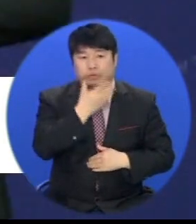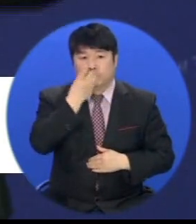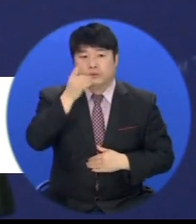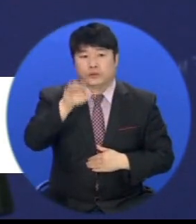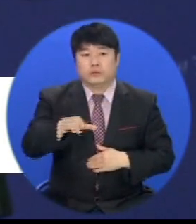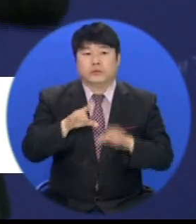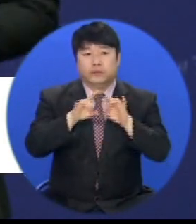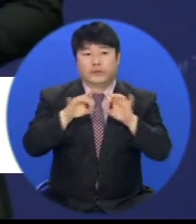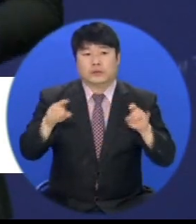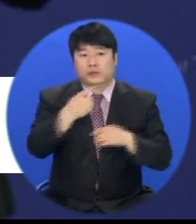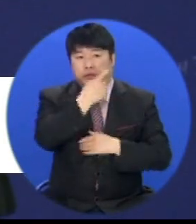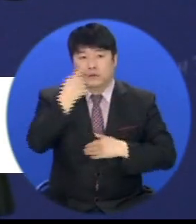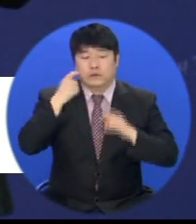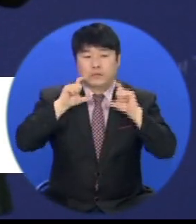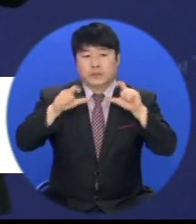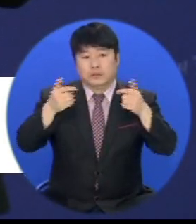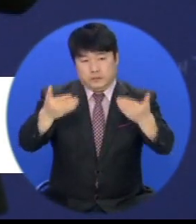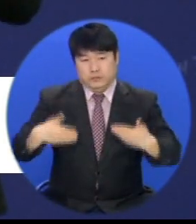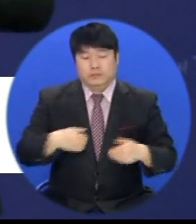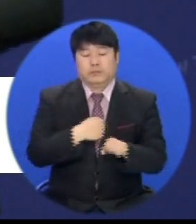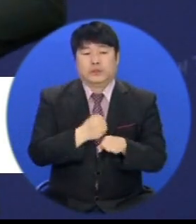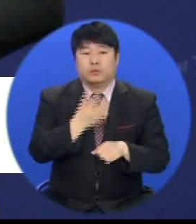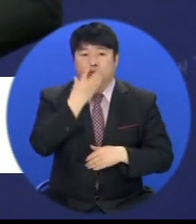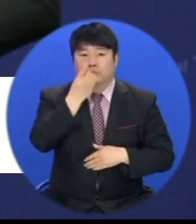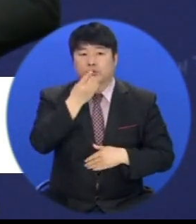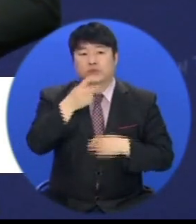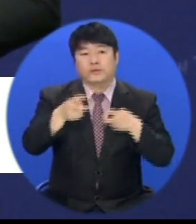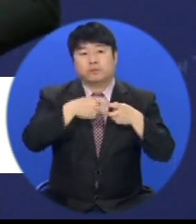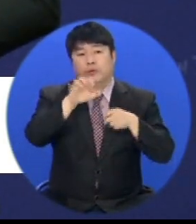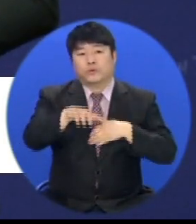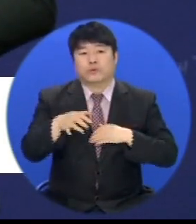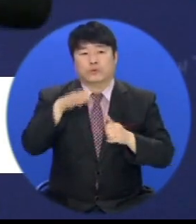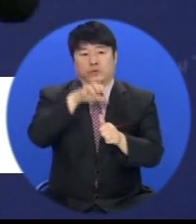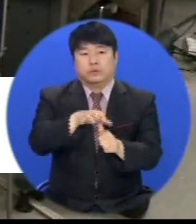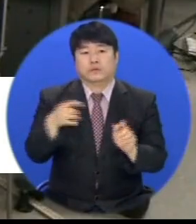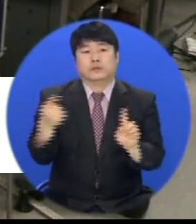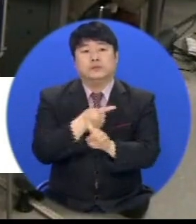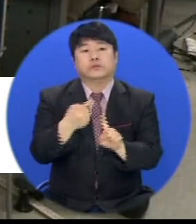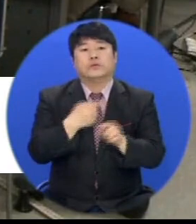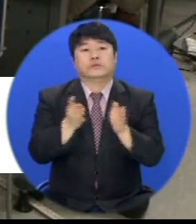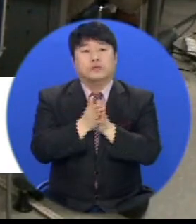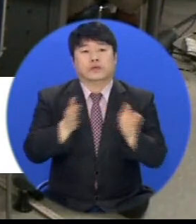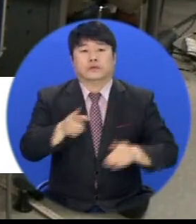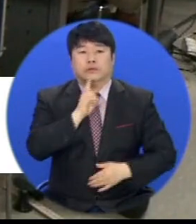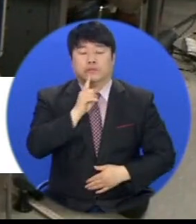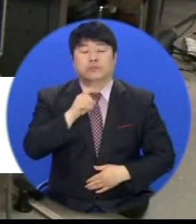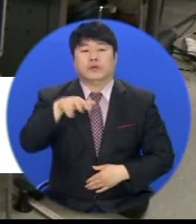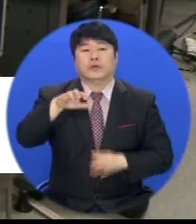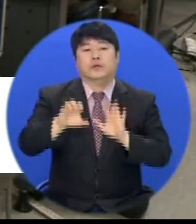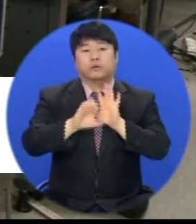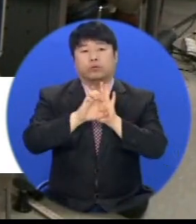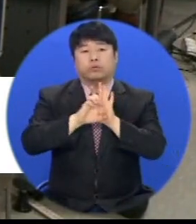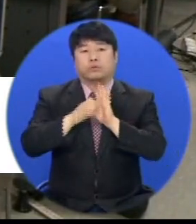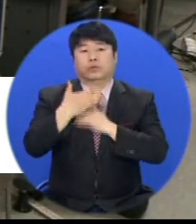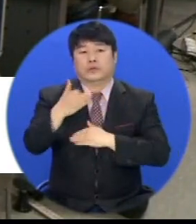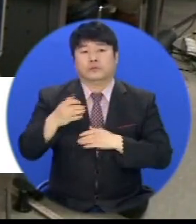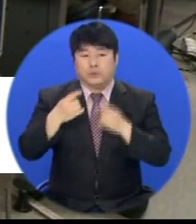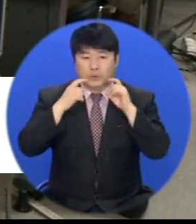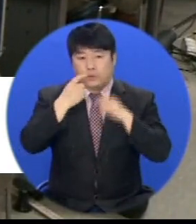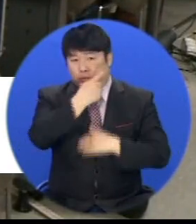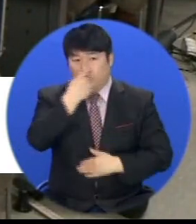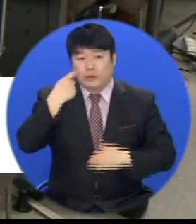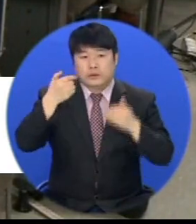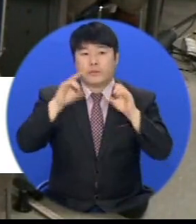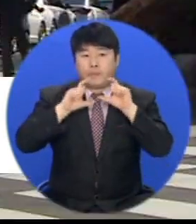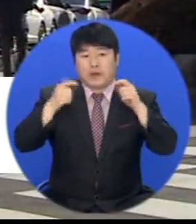순천에서 각각 확진 판정을 받고 순천의료원에 격리 치료에 들어갔다고 밝혔습니다. 또 코로나19 확진 판정을 받은